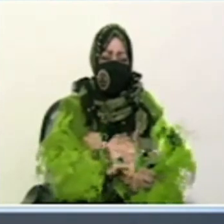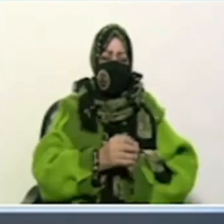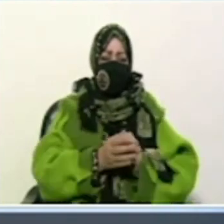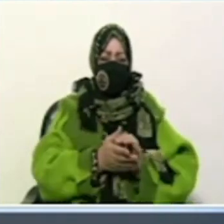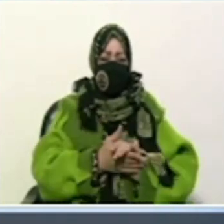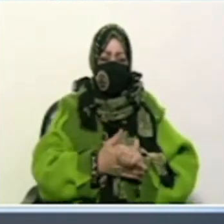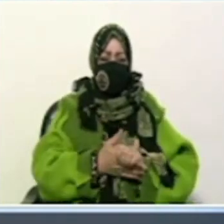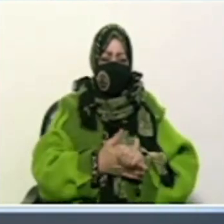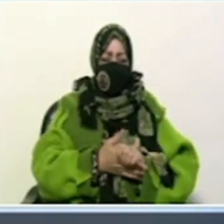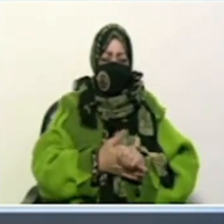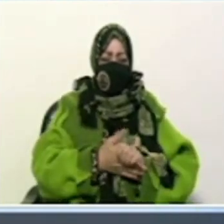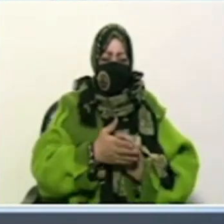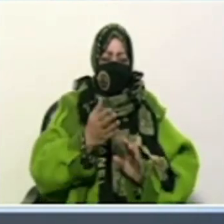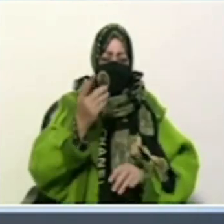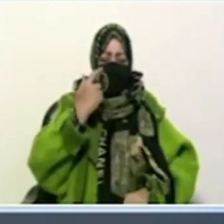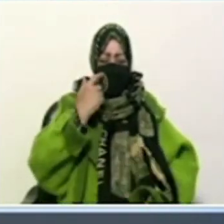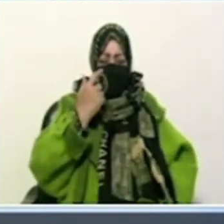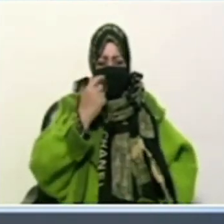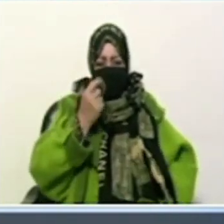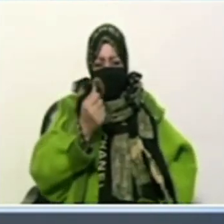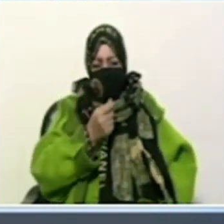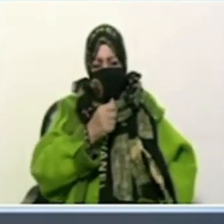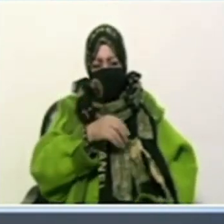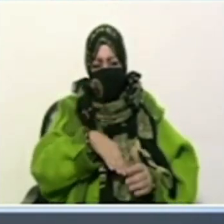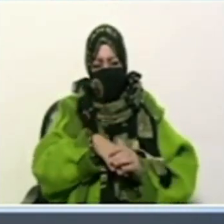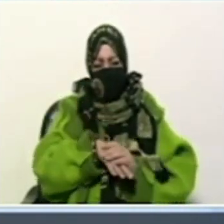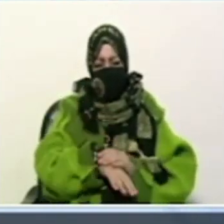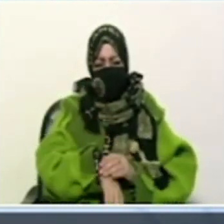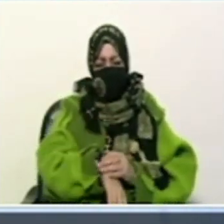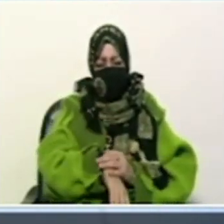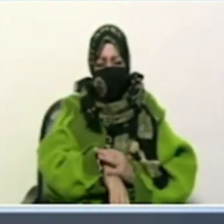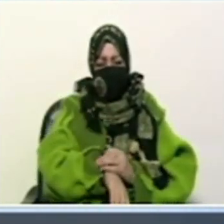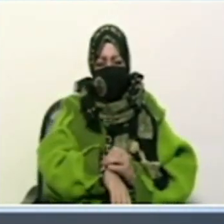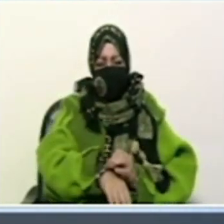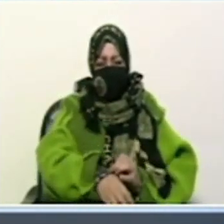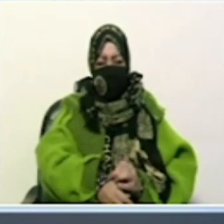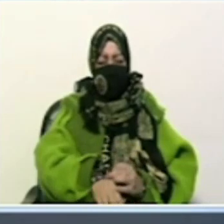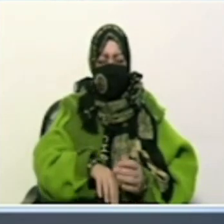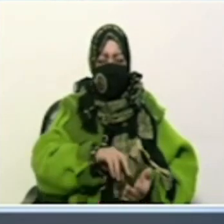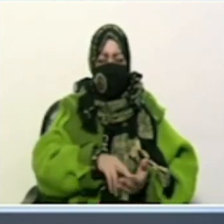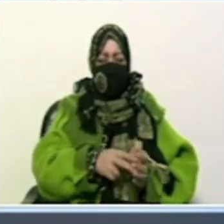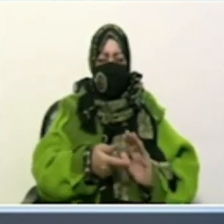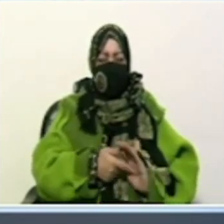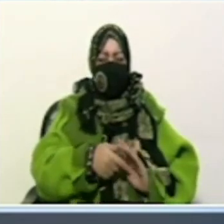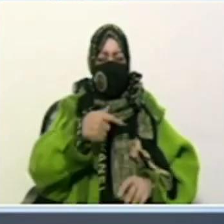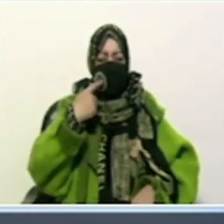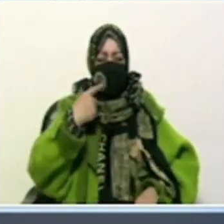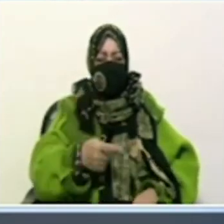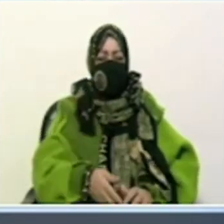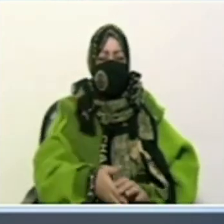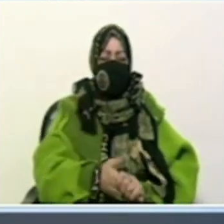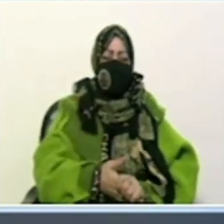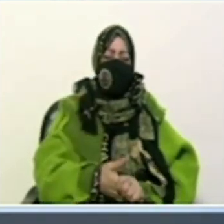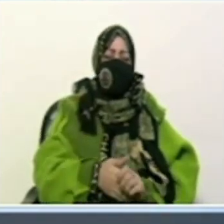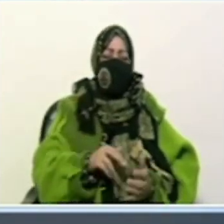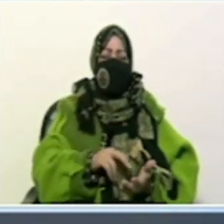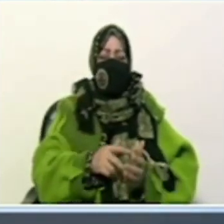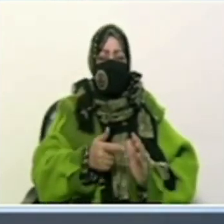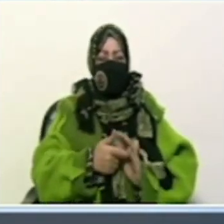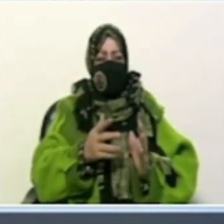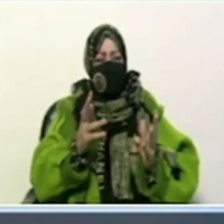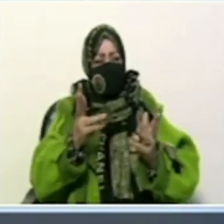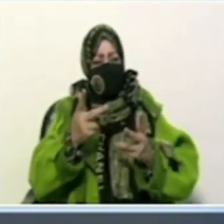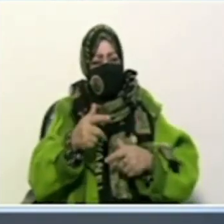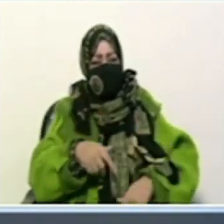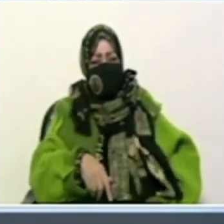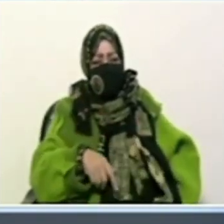الطرق، بأوجه من التصرف وبوجه من أوجه التصرف كالصكوك المصدقة وما شابه، فهذه يعني يمكن أن